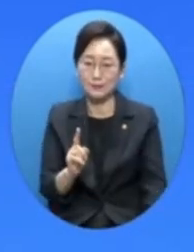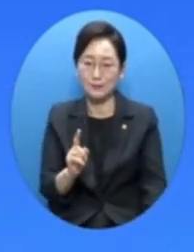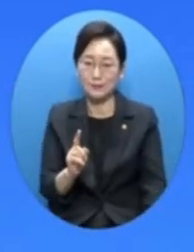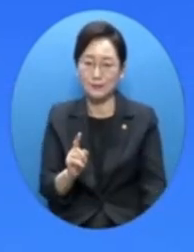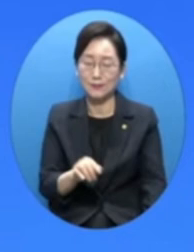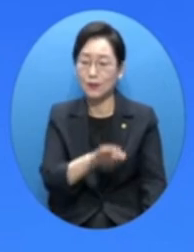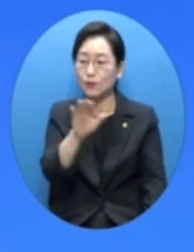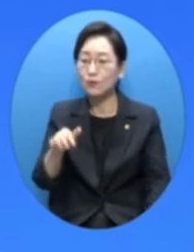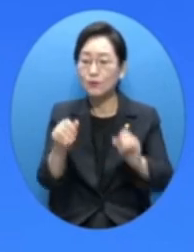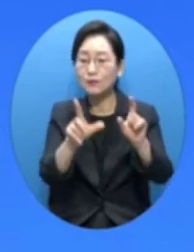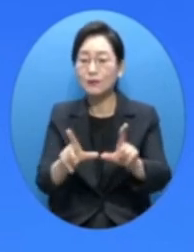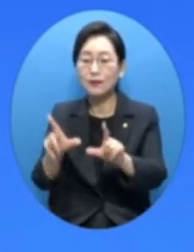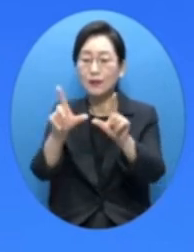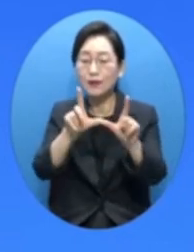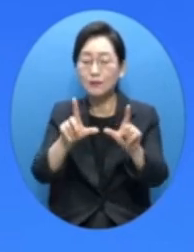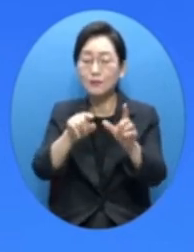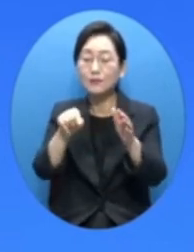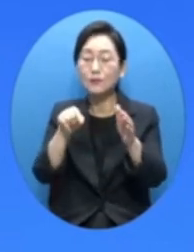우리 삶의